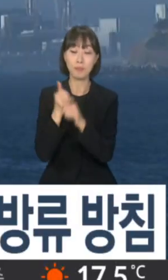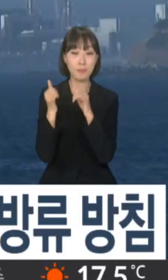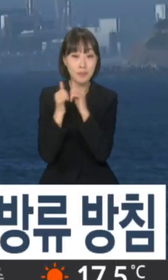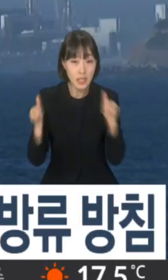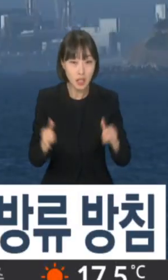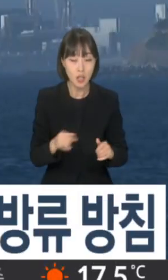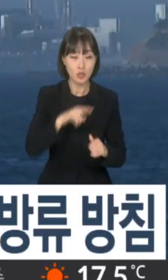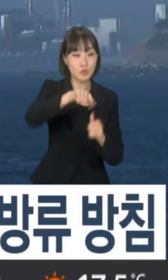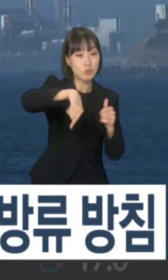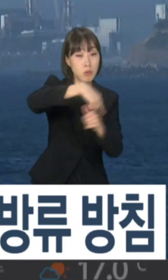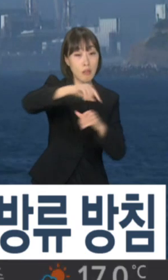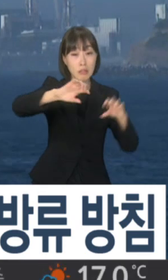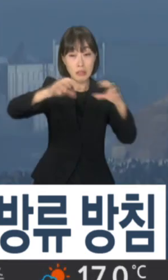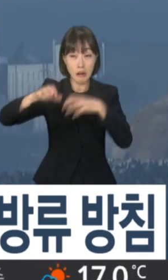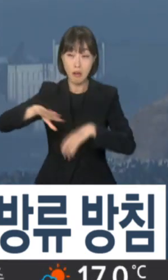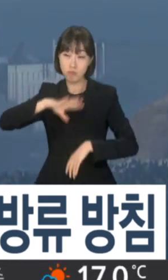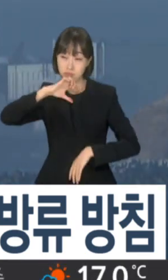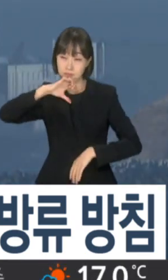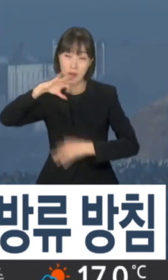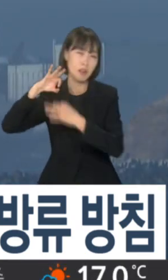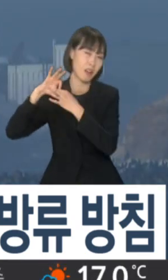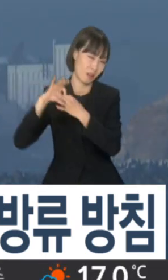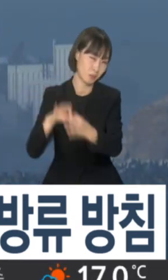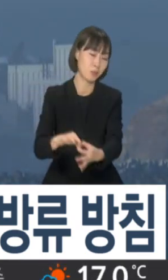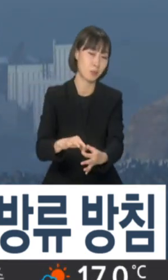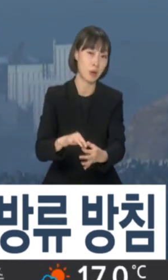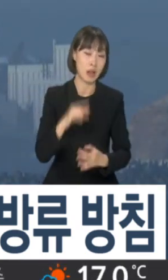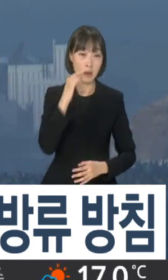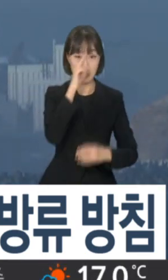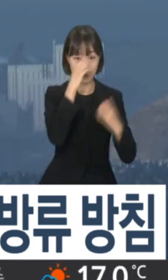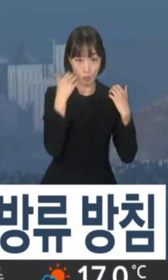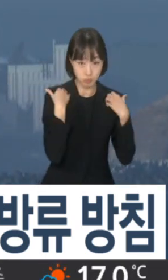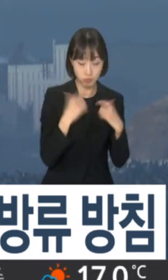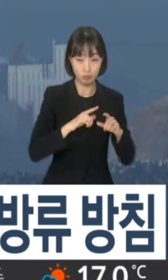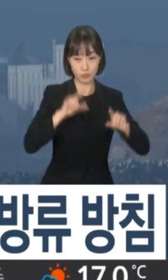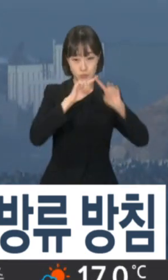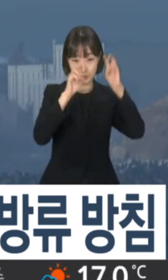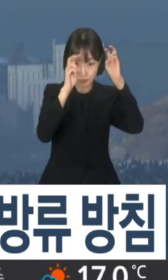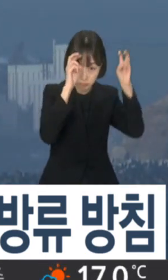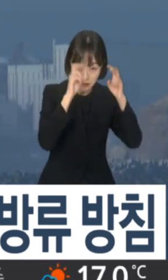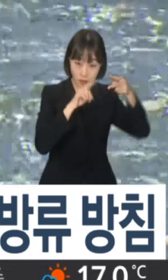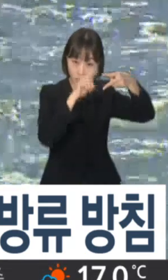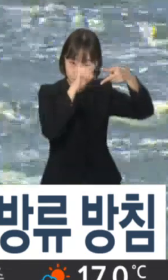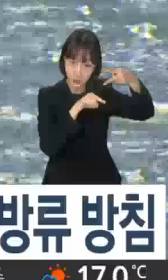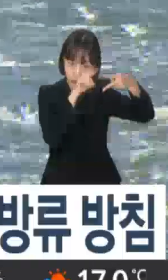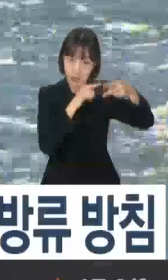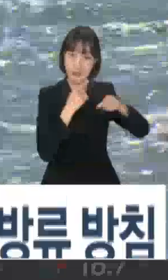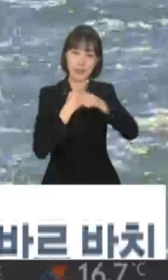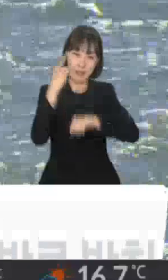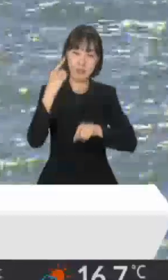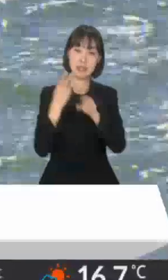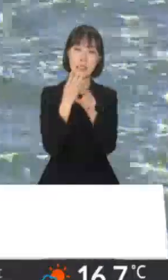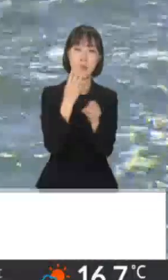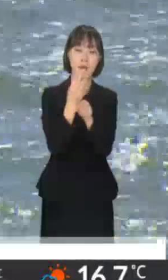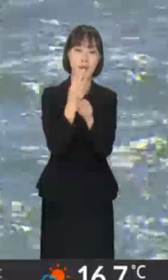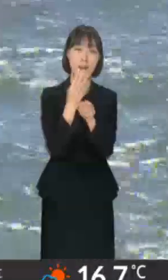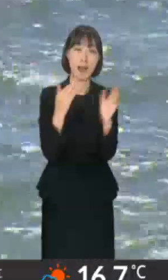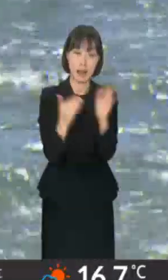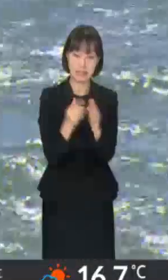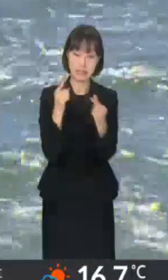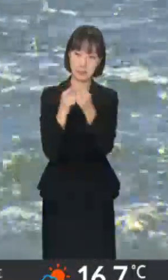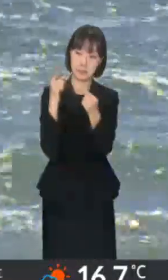반발은 좀처럼 수그러들지 않는 가운데 일본정부와 도쿄 전력은 내년 3월까지 총네 차례에